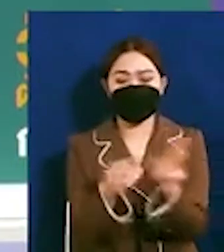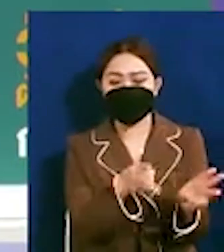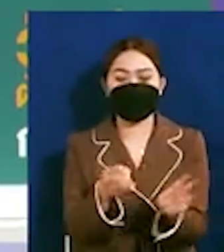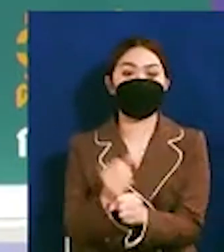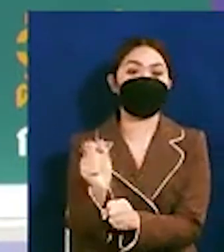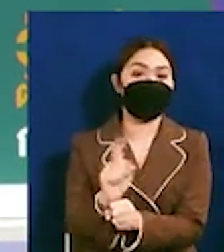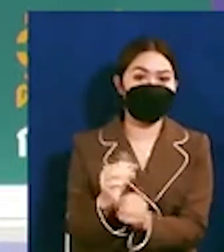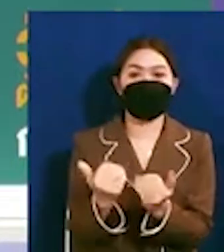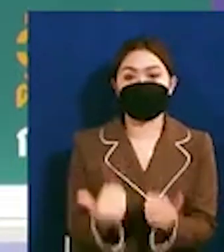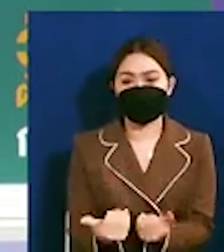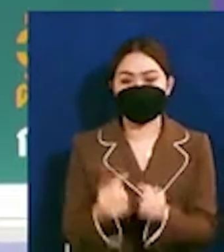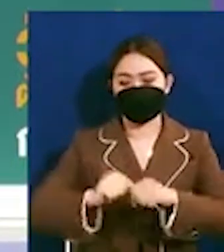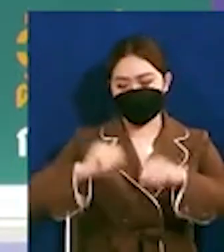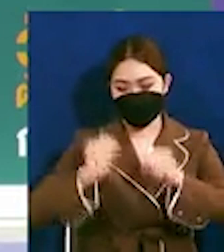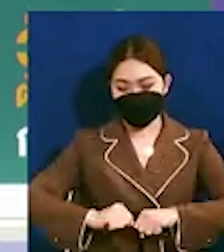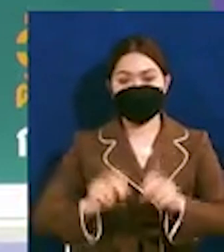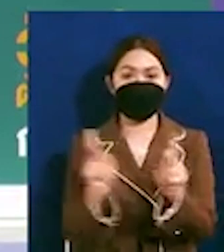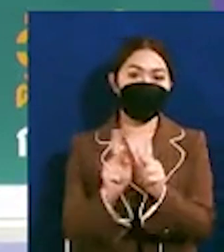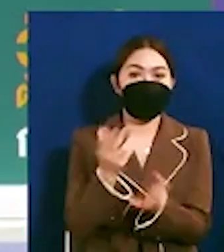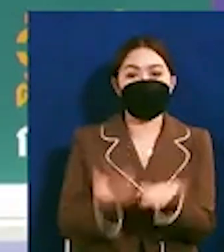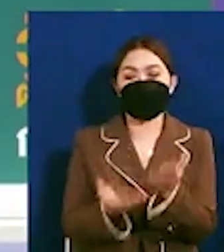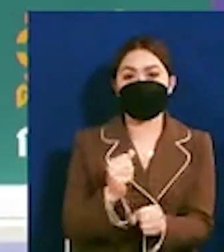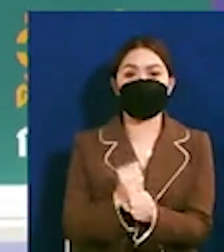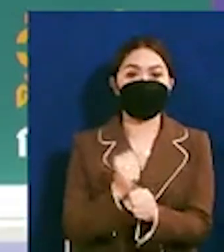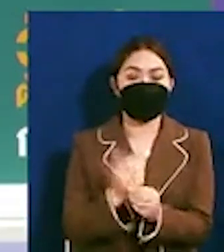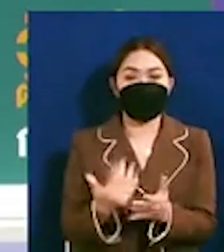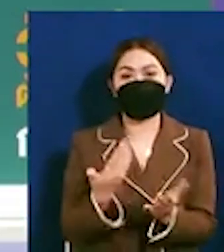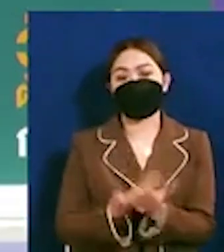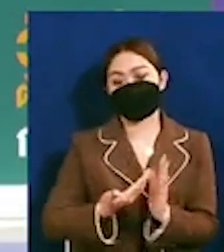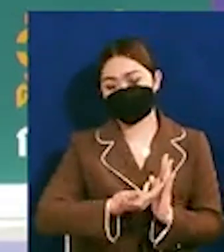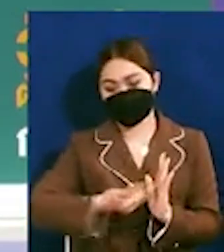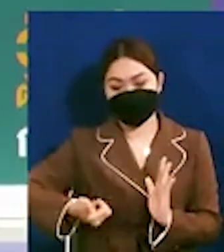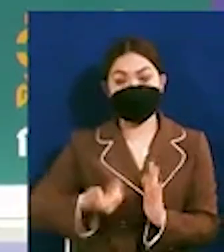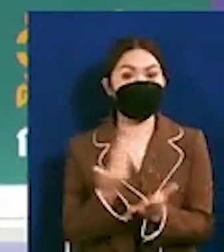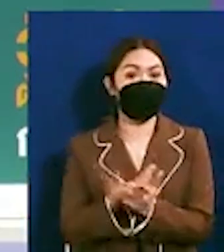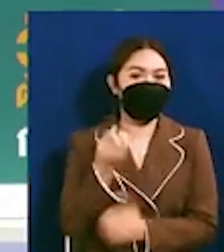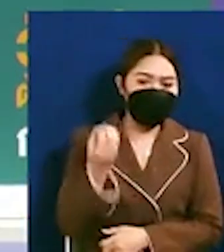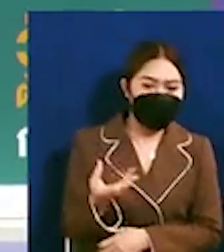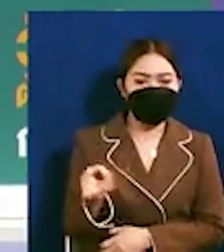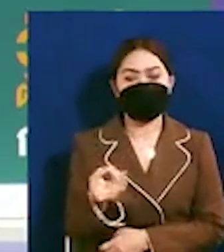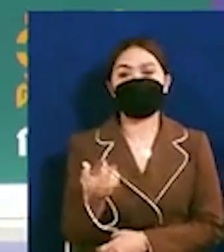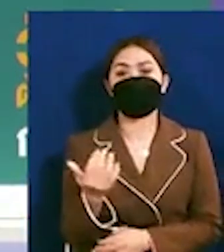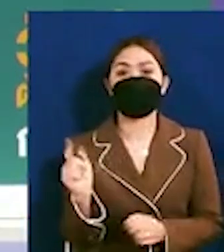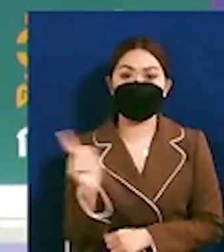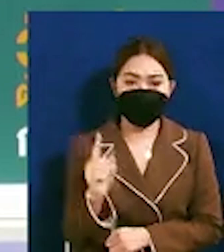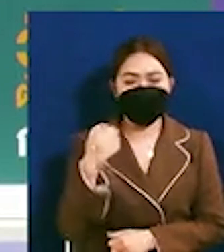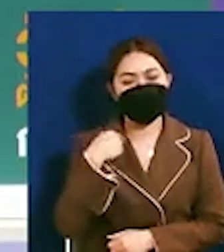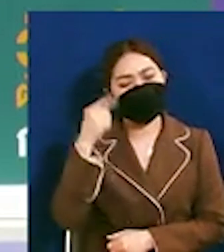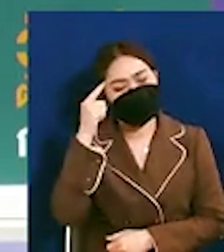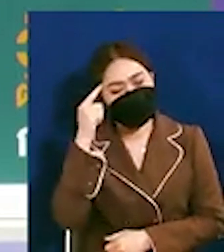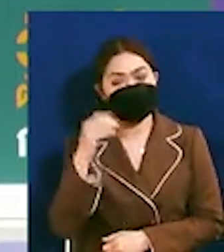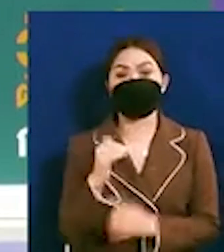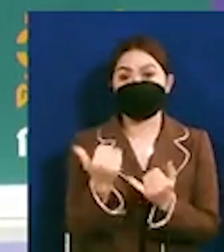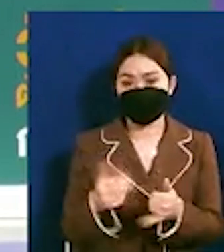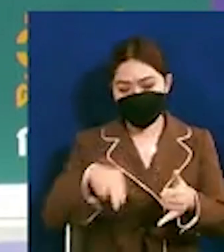นะครับแล้วก็ต้องใช้มติของคณะมการใดเป็นต้นนะครับแล้วก็จะเบิกจ่ายได้ในจำนวนมากน้อยแค่ไหนนะครับก็หวังว่าการ